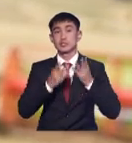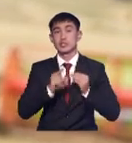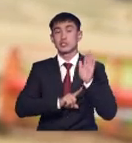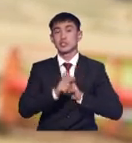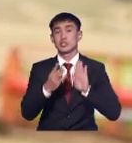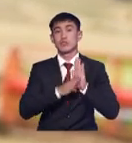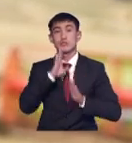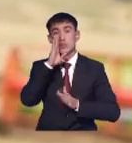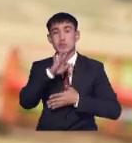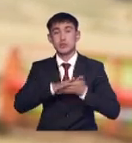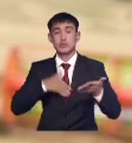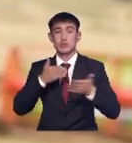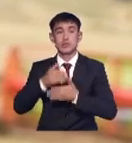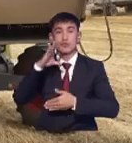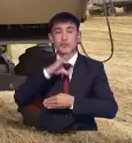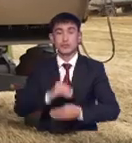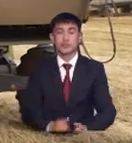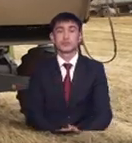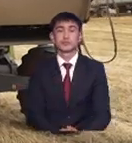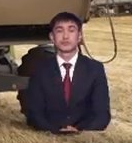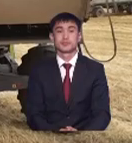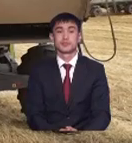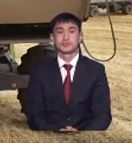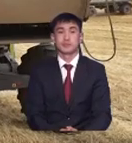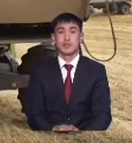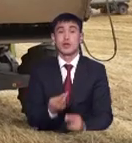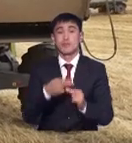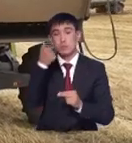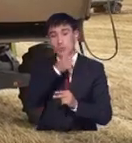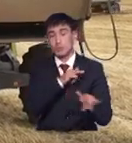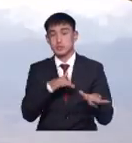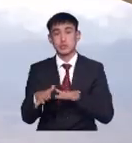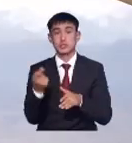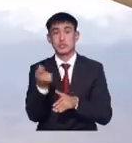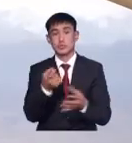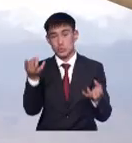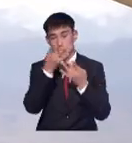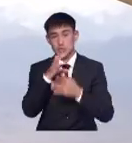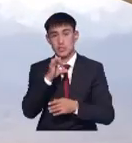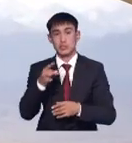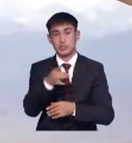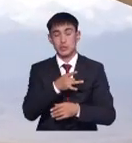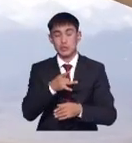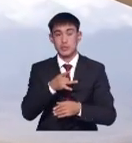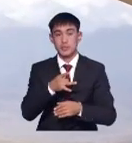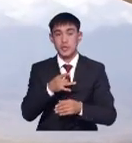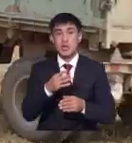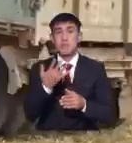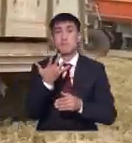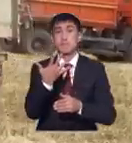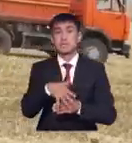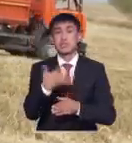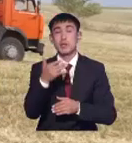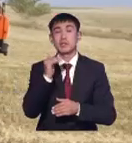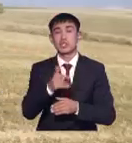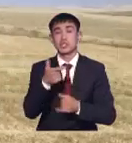утра и продолжается до заката солнца. В этом году посевная площадь зерновых культур в Сарканском районе составила около